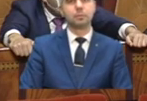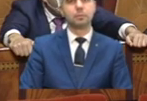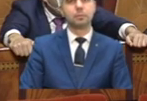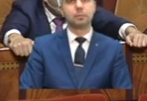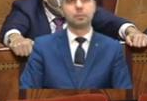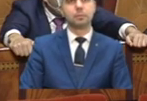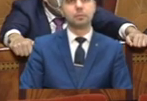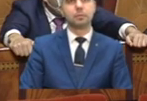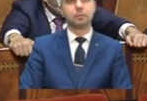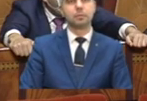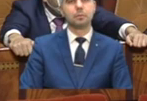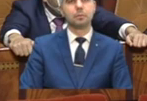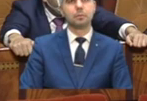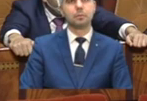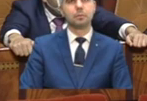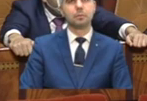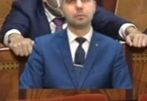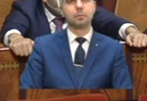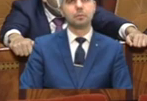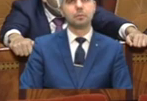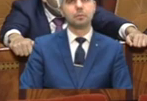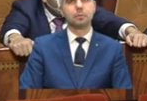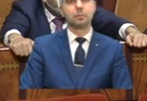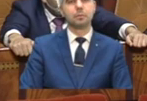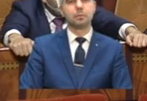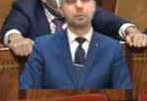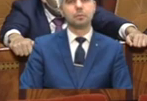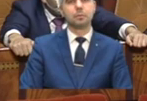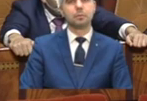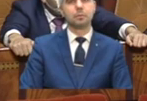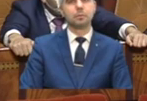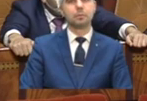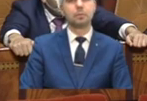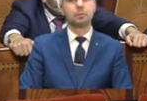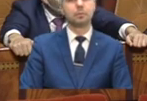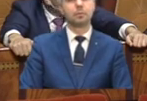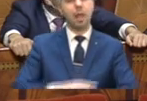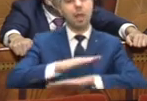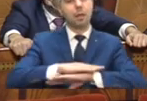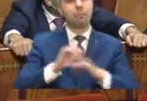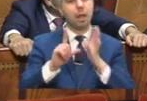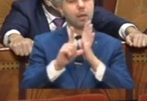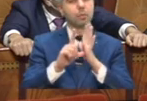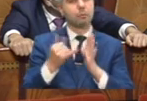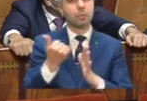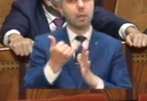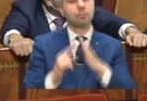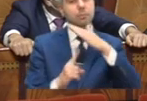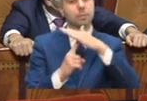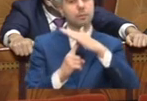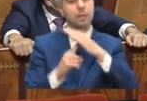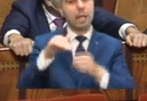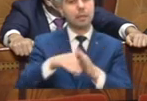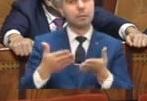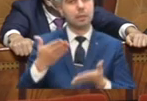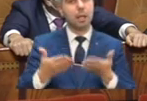المرجو السيدة الرئيسة. المرجو الالتزام بمقتضيات مواد النظام الداخلي. تفضل السيدة الرئيسة. السيدة الرئيسة الله